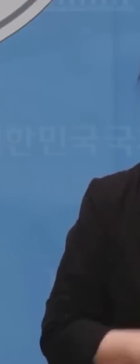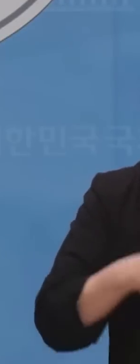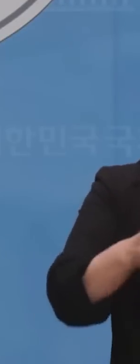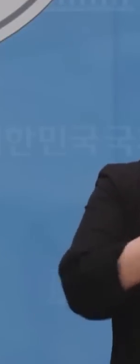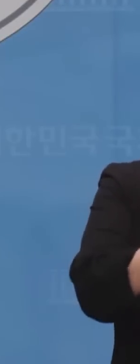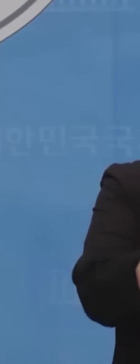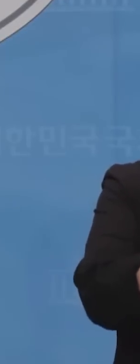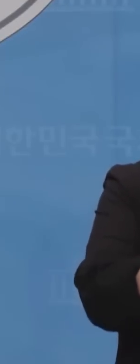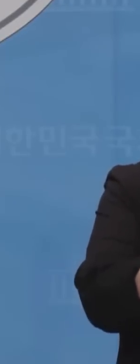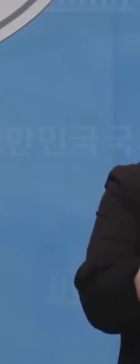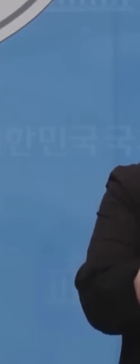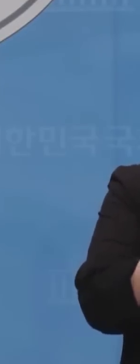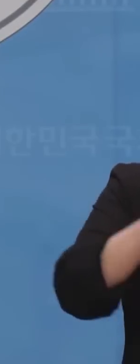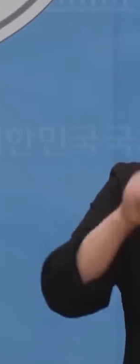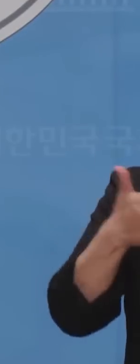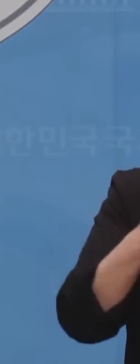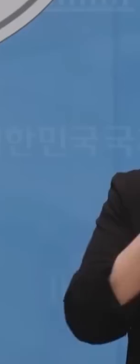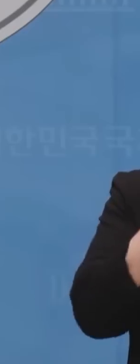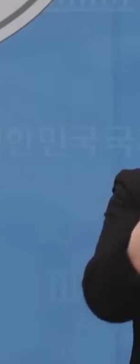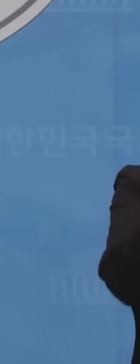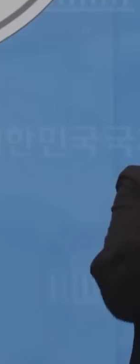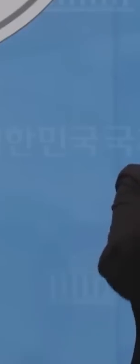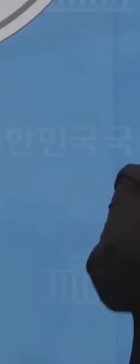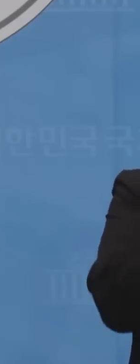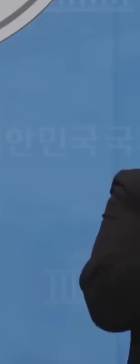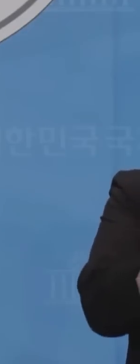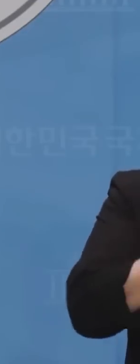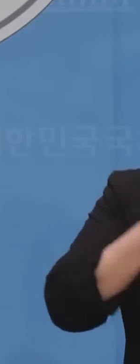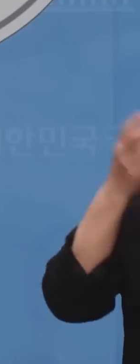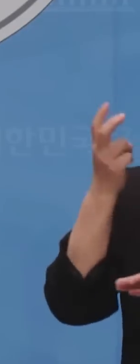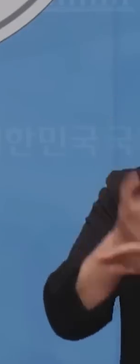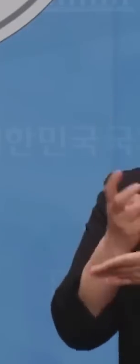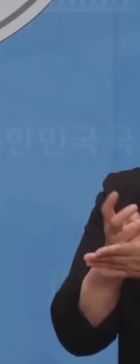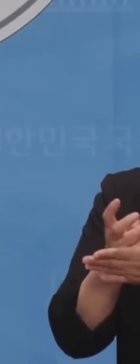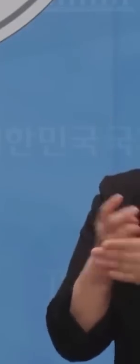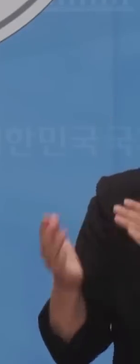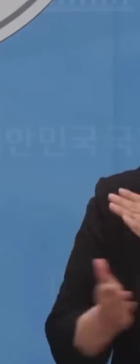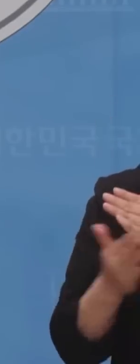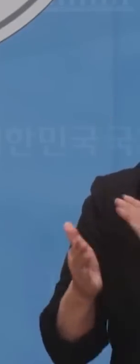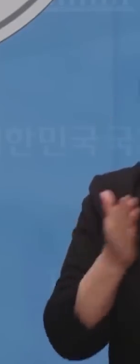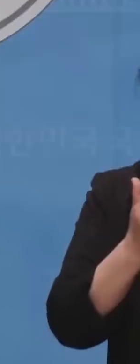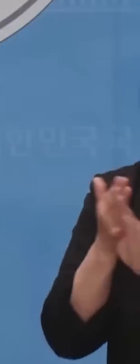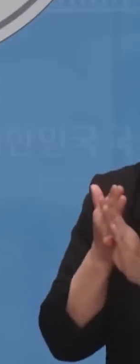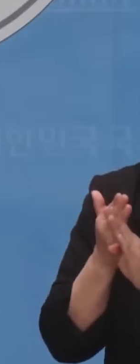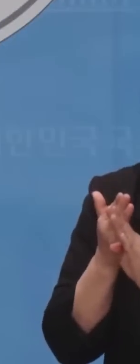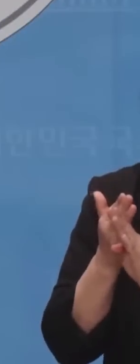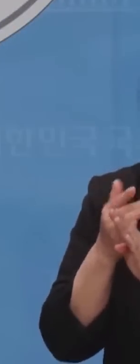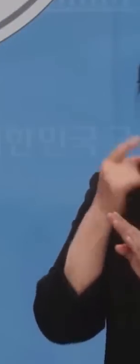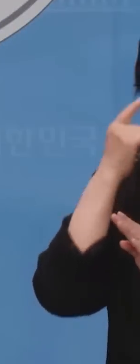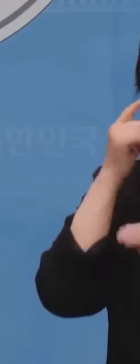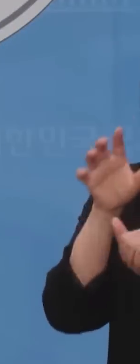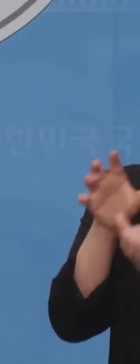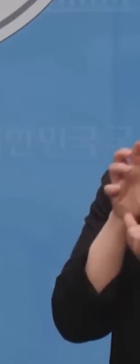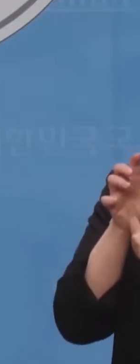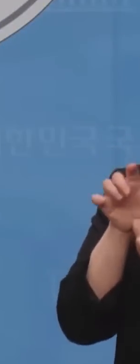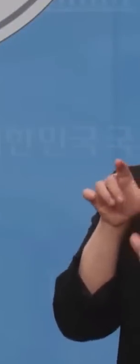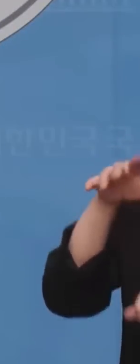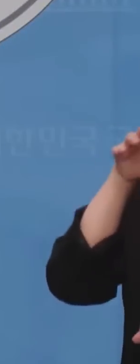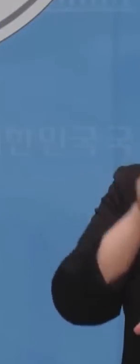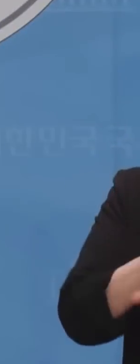위법이 아니라는 해명은 허술한 법망을 빠져나갈 방법을 누구보다 잘 알고